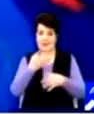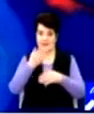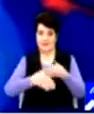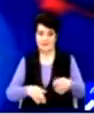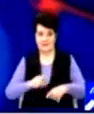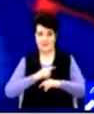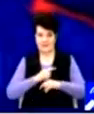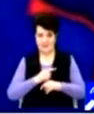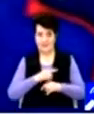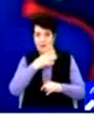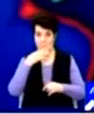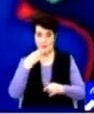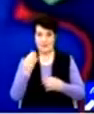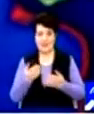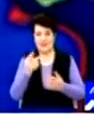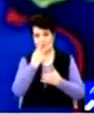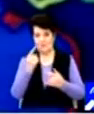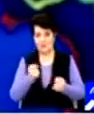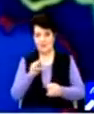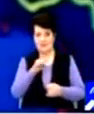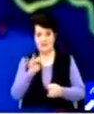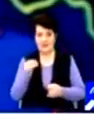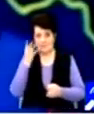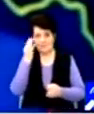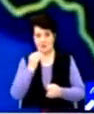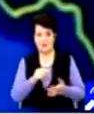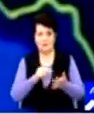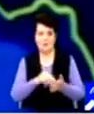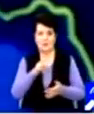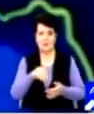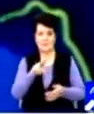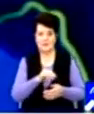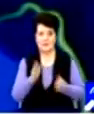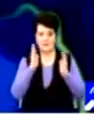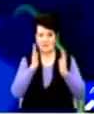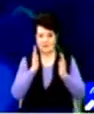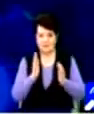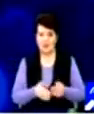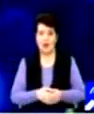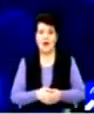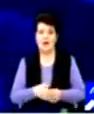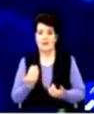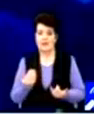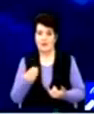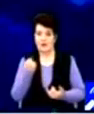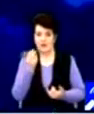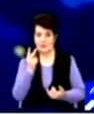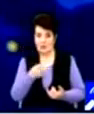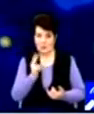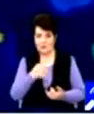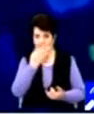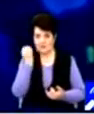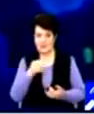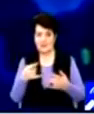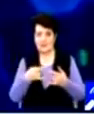Telejurnalul a ajuns la final. Mai multe informații găsiți pe tvremoldova.md sau pe pagina noastră de Facebook. De la ora 20 nu